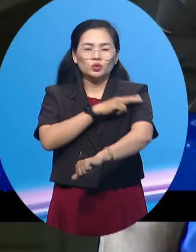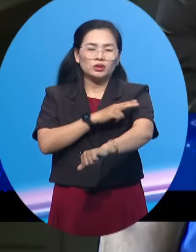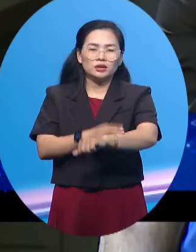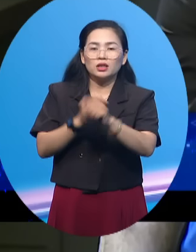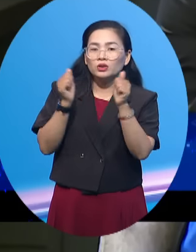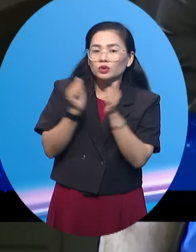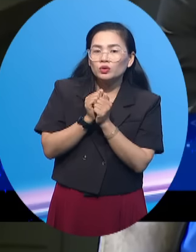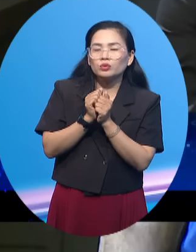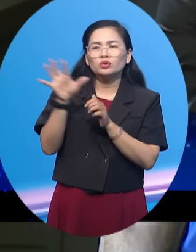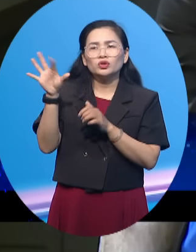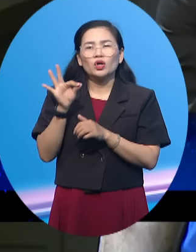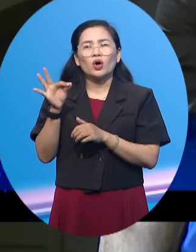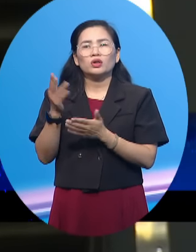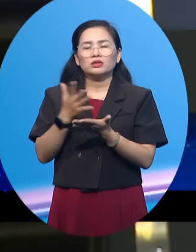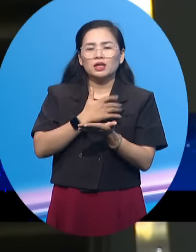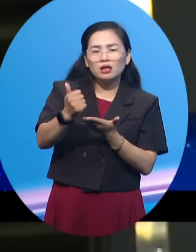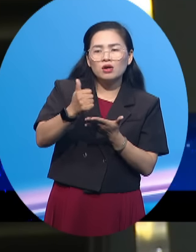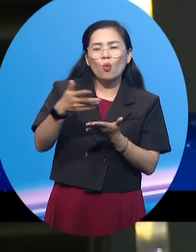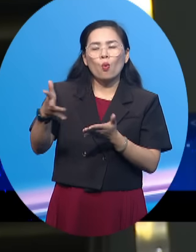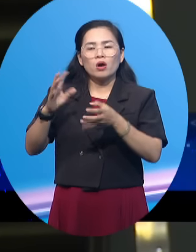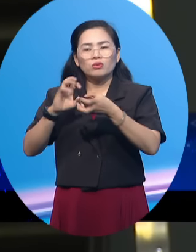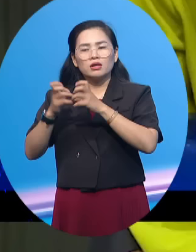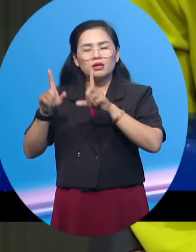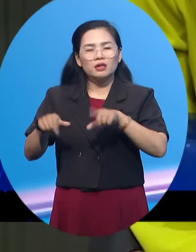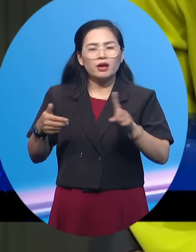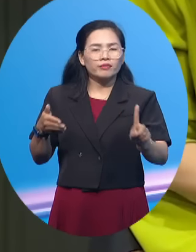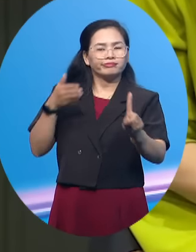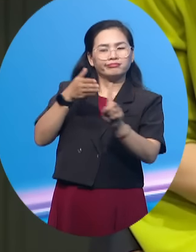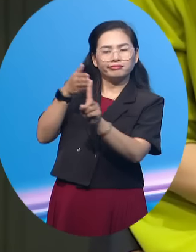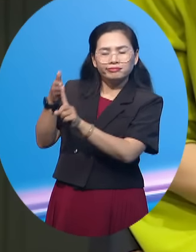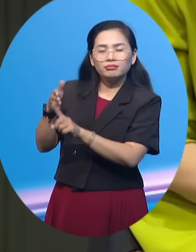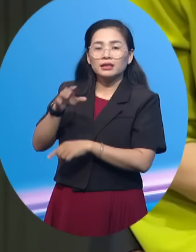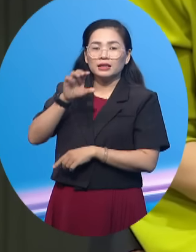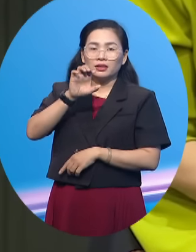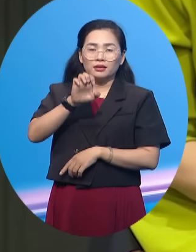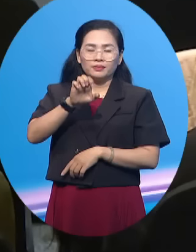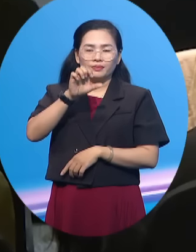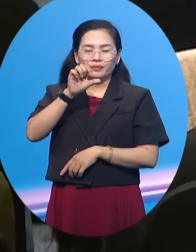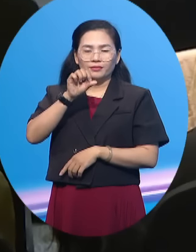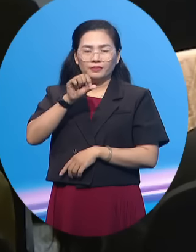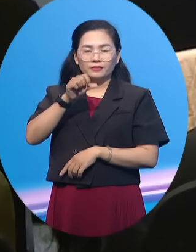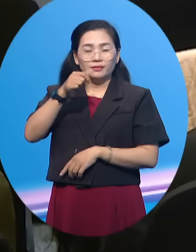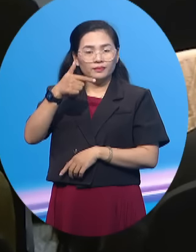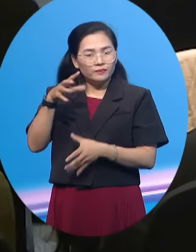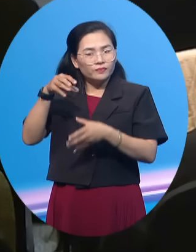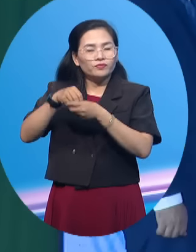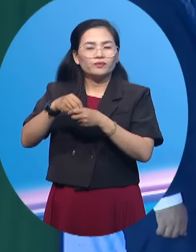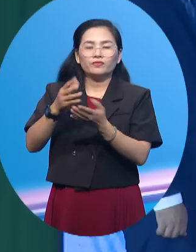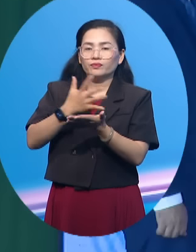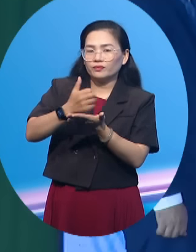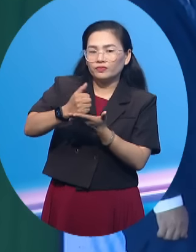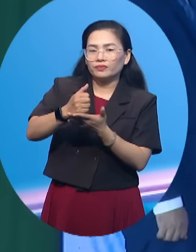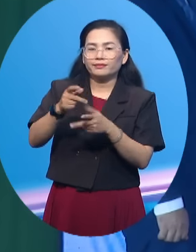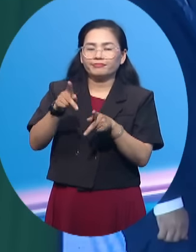hướng. Lựa chọn đúng chính là cơ hội tăng tốc thành công, đưa ESG vào chiến lược kinh doanh cốt lõi.